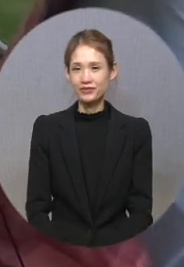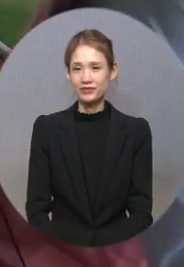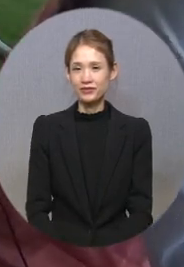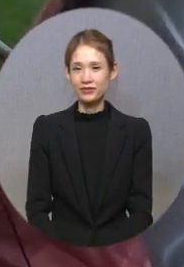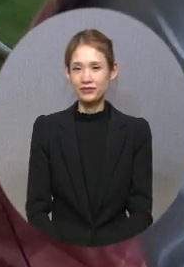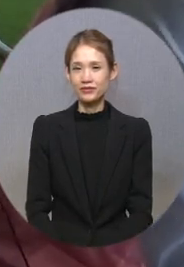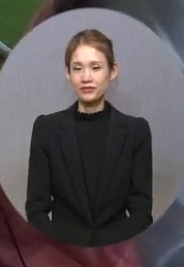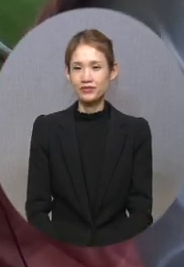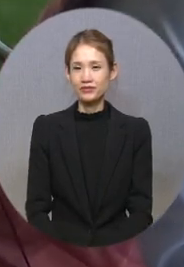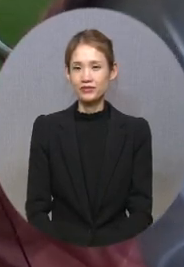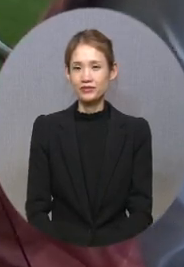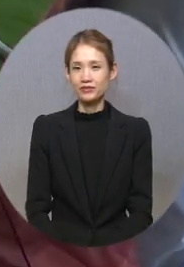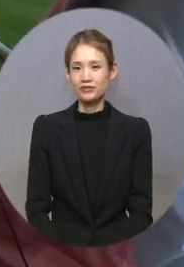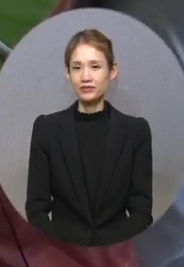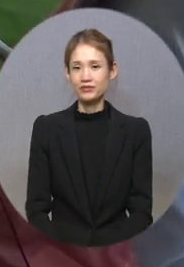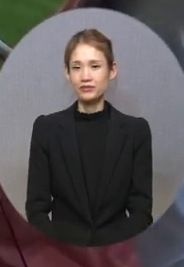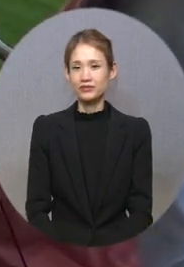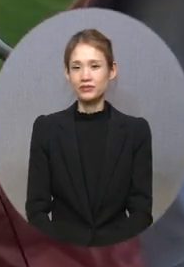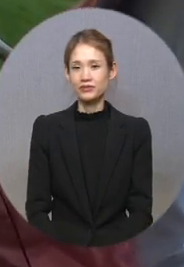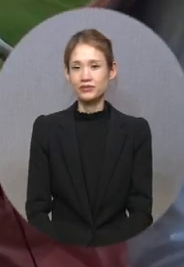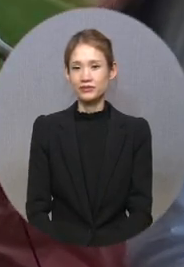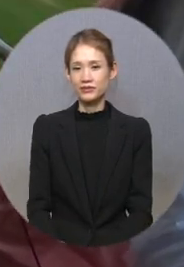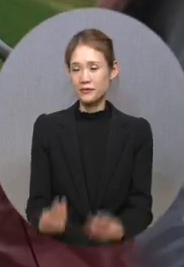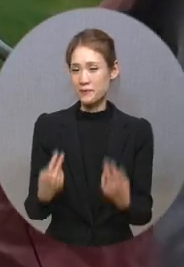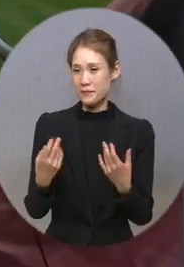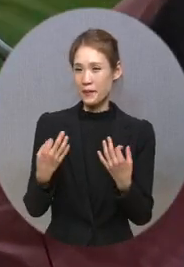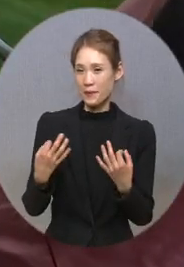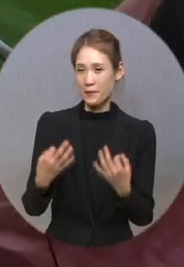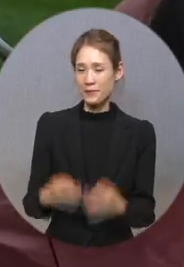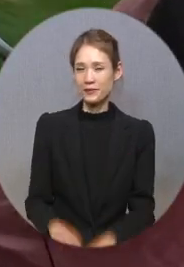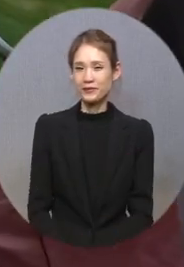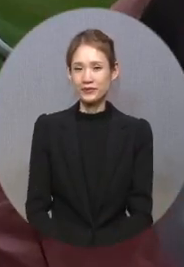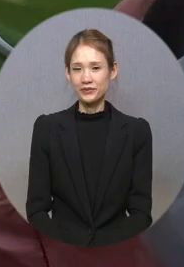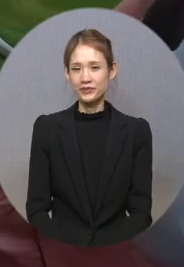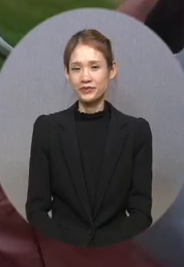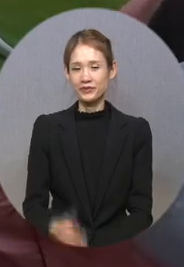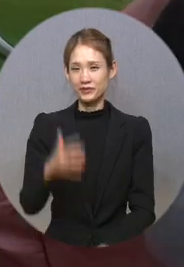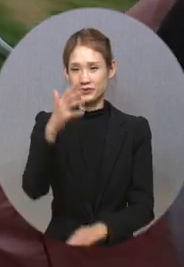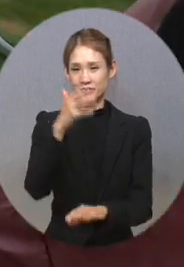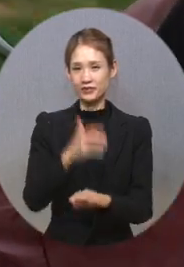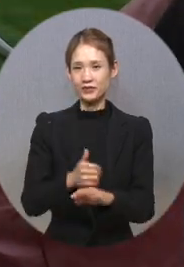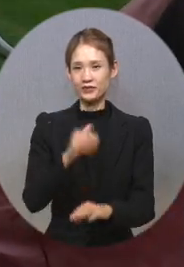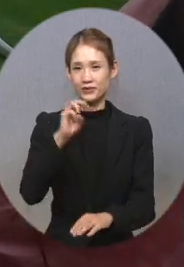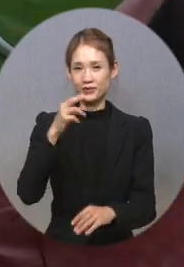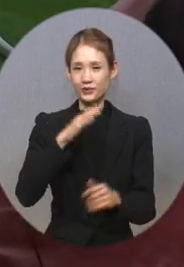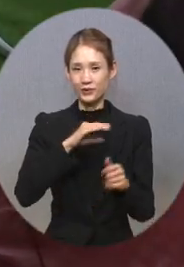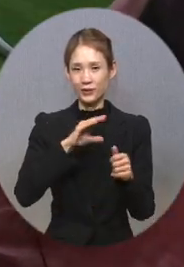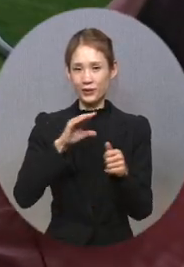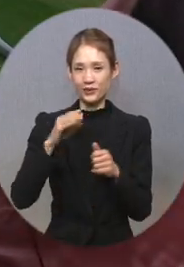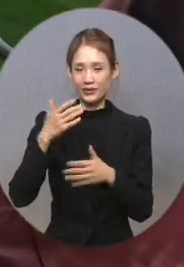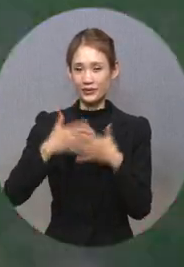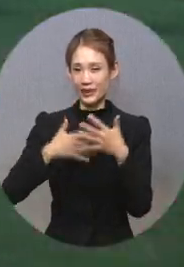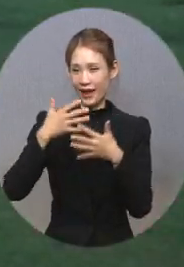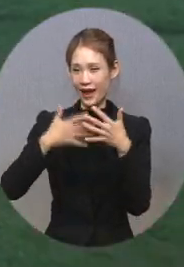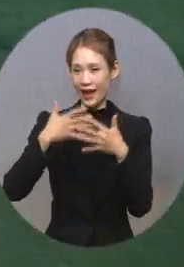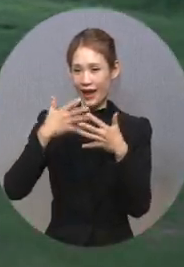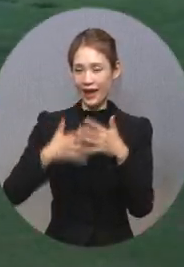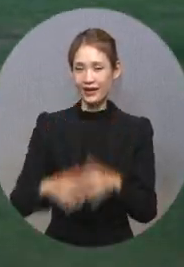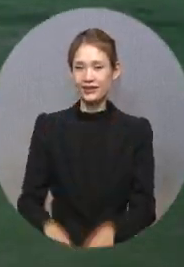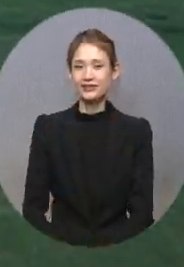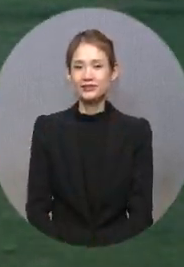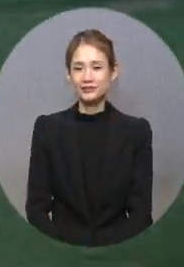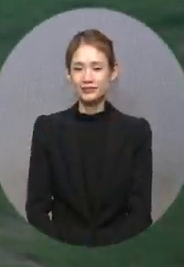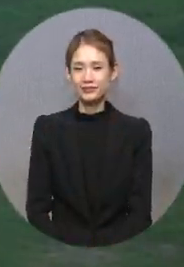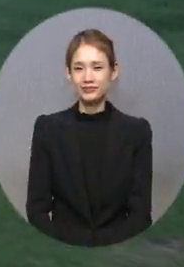왜냐면, 여기 보세요. 저희 라스트 홀 촬영하고 있습니다. 아, 영상이에요? 벙커 들어가자,